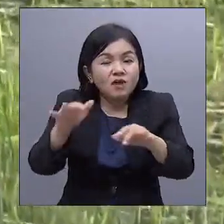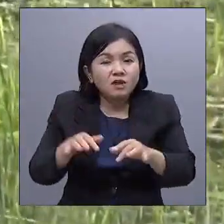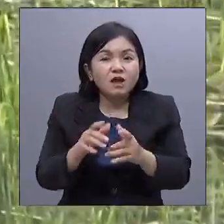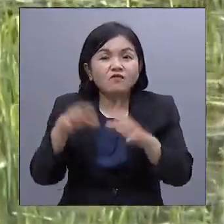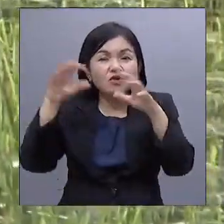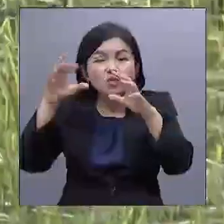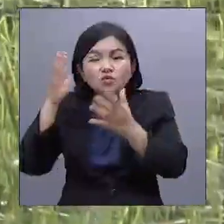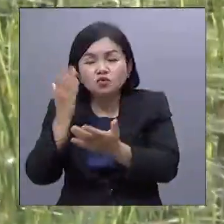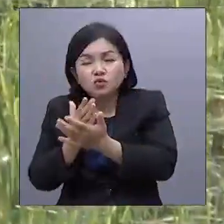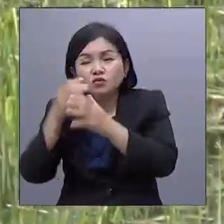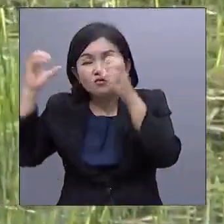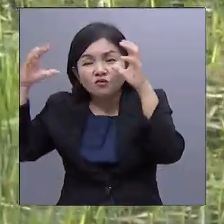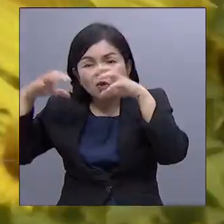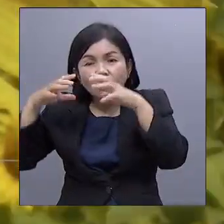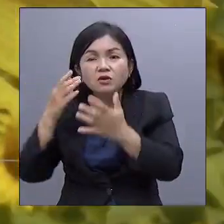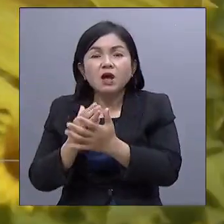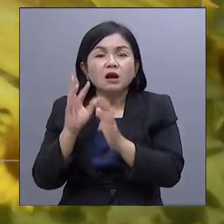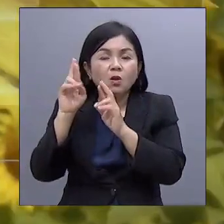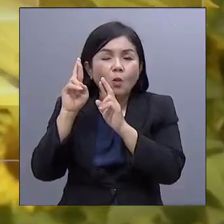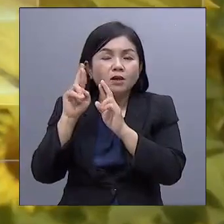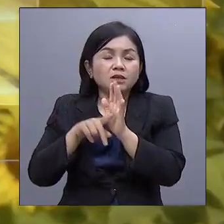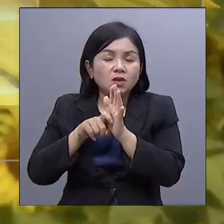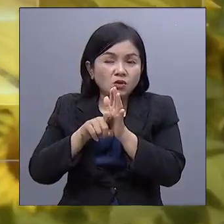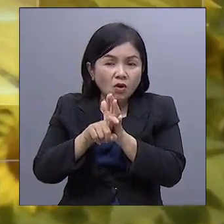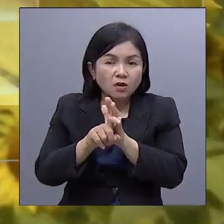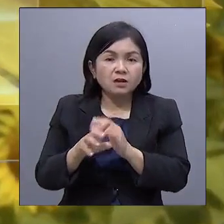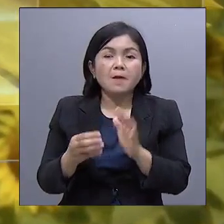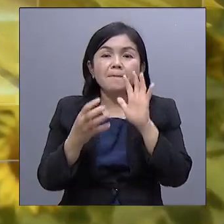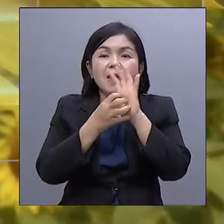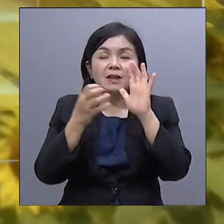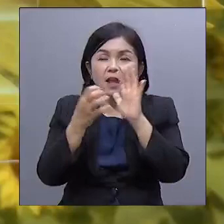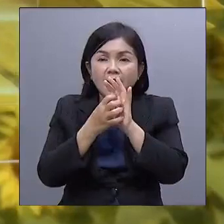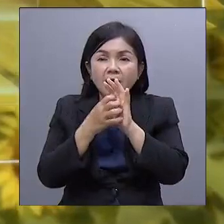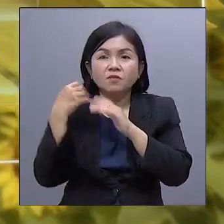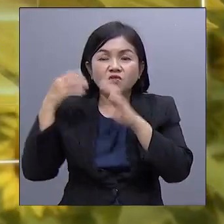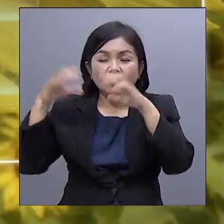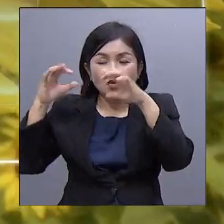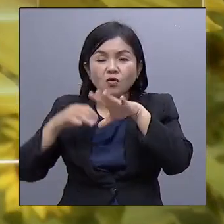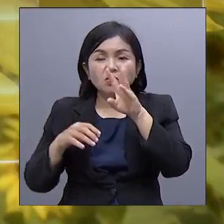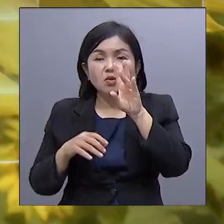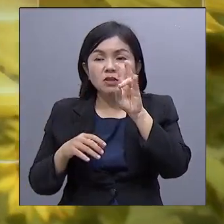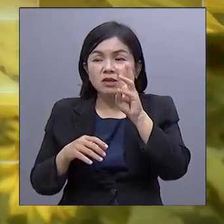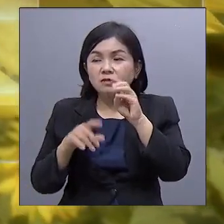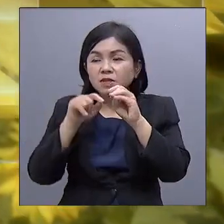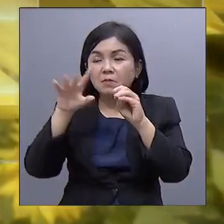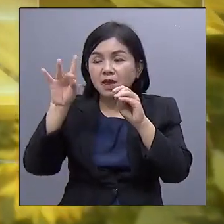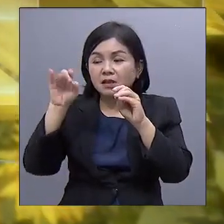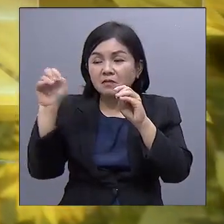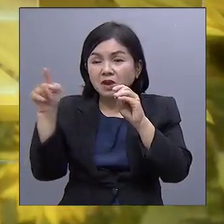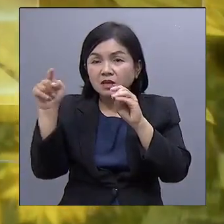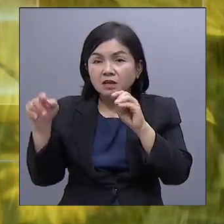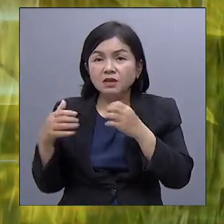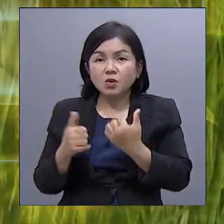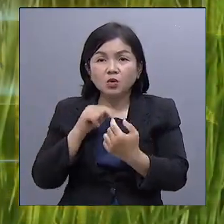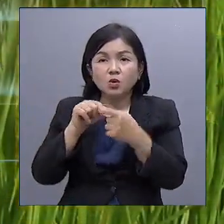อก็ควรระวังและป้องกันศัตรูพืชจำพวกน้อนภาคกลางมีฝนฟ้าคะนอง 60-80% ของพื้นที่และมีฝนตกหนักบางแห่งโดยในช่วง